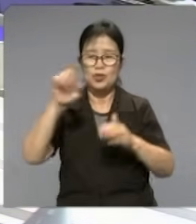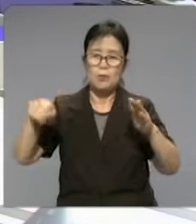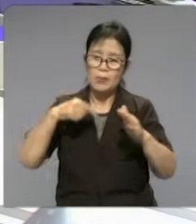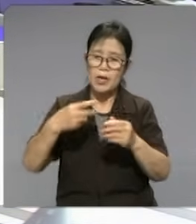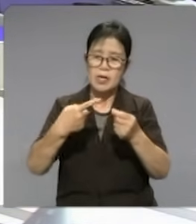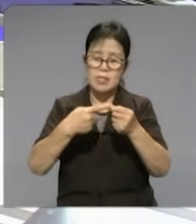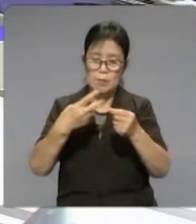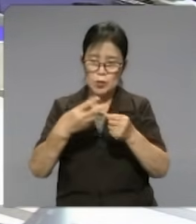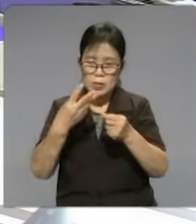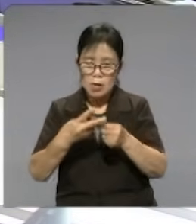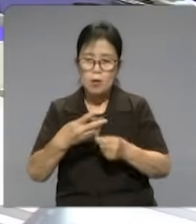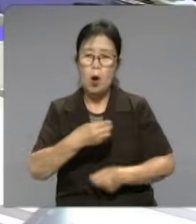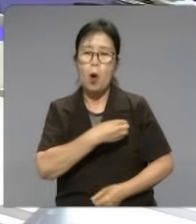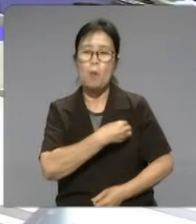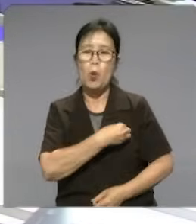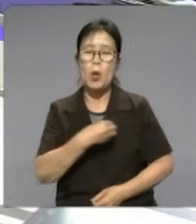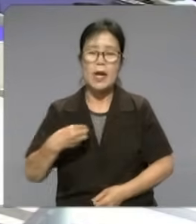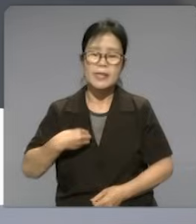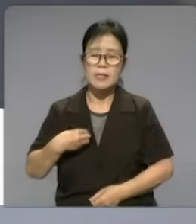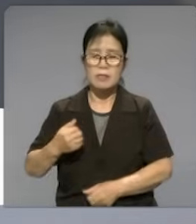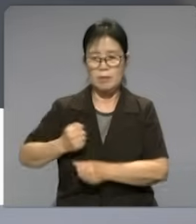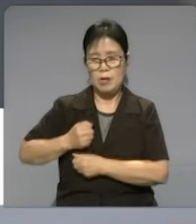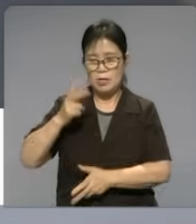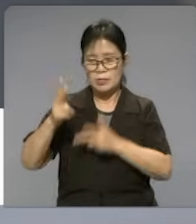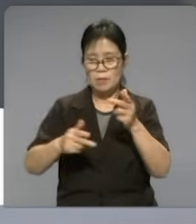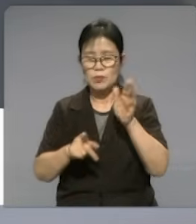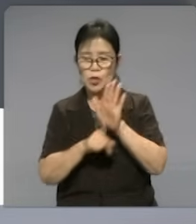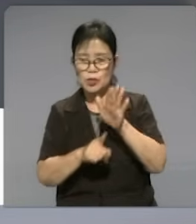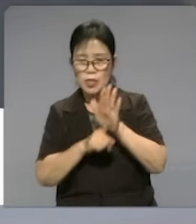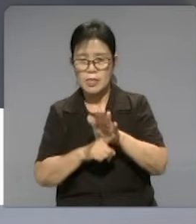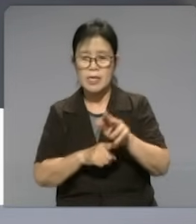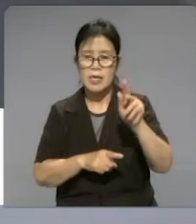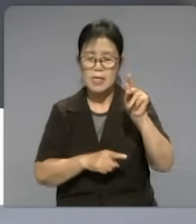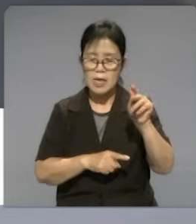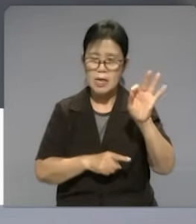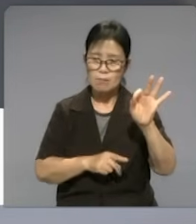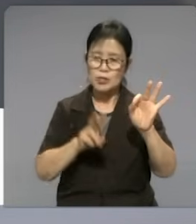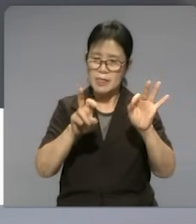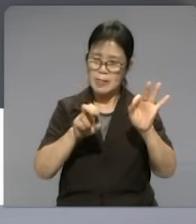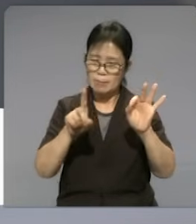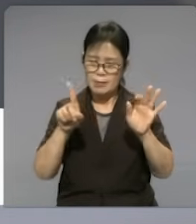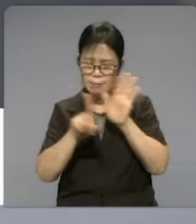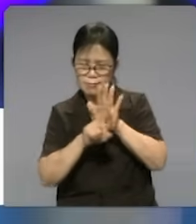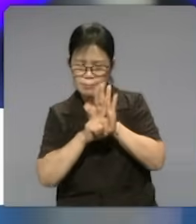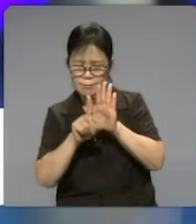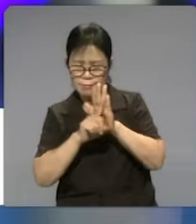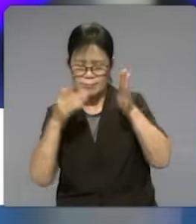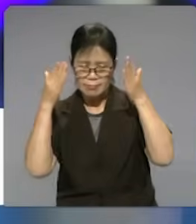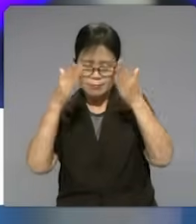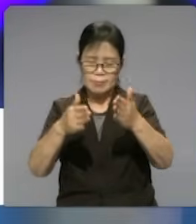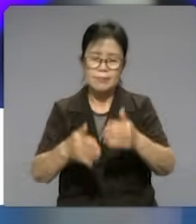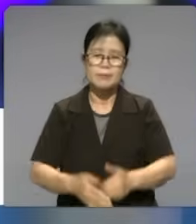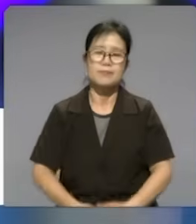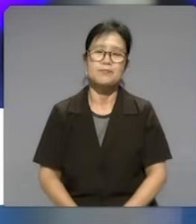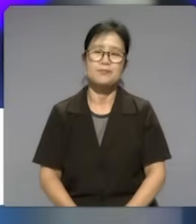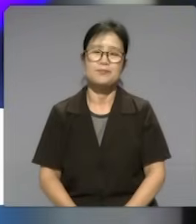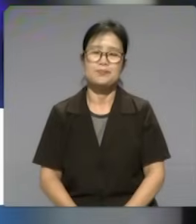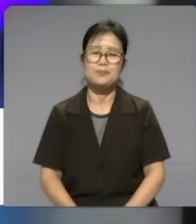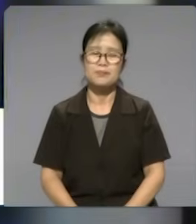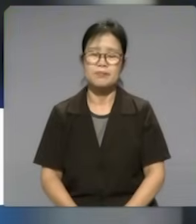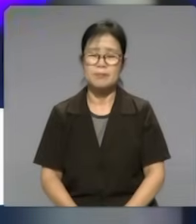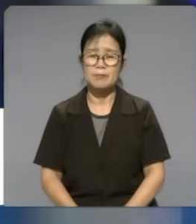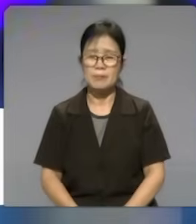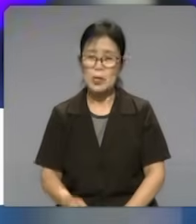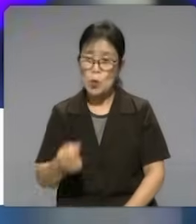번째 규모인 폴란드 방산 전시회에서도 KF-21 알리기에 무게 중심이 실렸습니다. 세미 스텔스